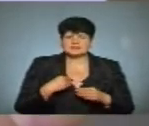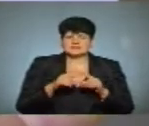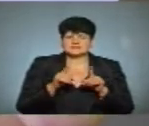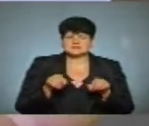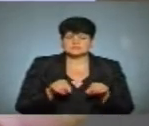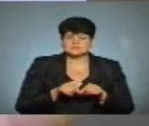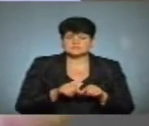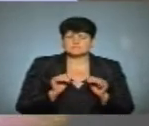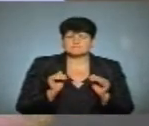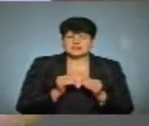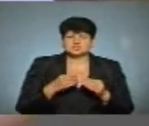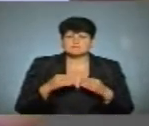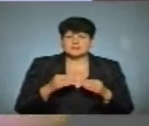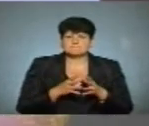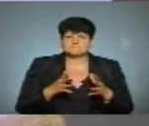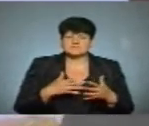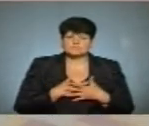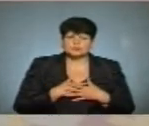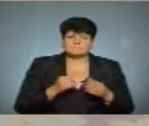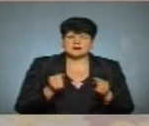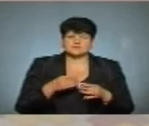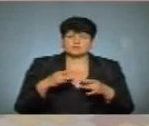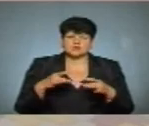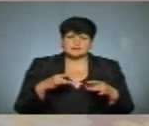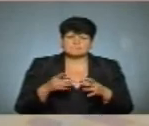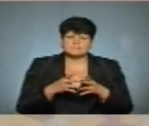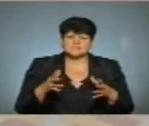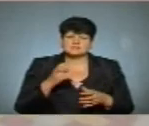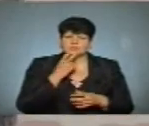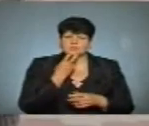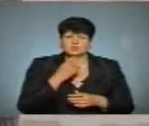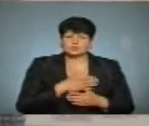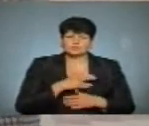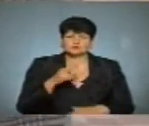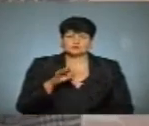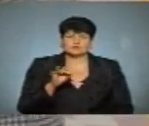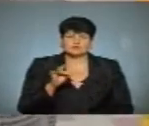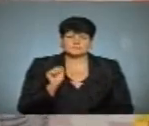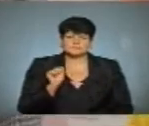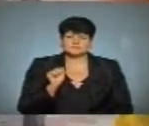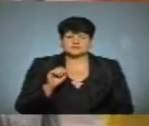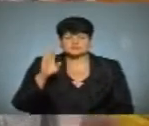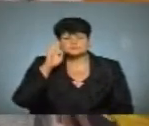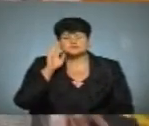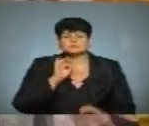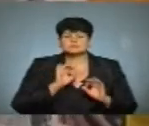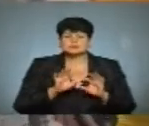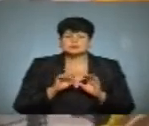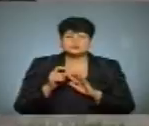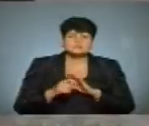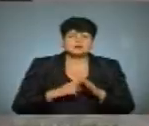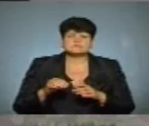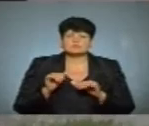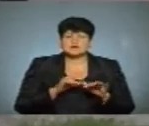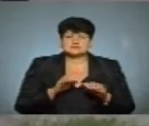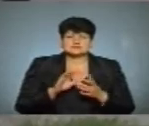Менше пластику, більше любові. Менше поліетилену, більше посмішок. Люблю, Дора. Денис Тобяш розповідає, що дізнався про акцію